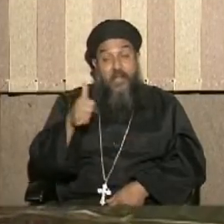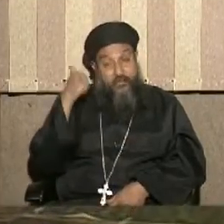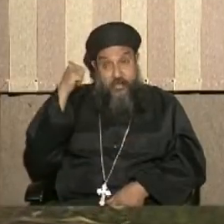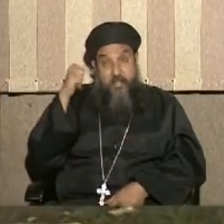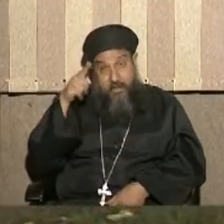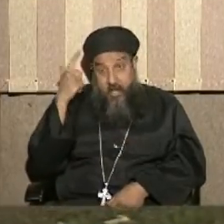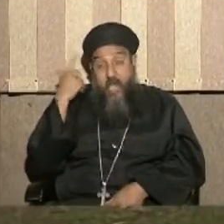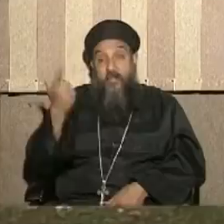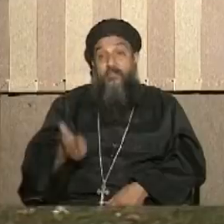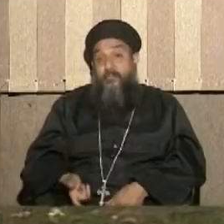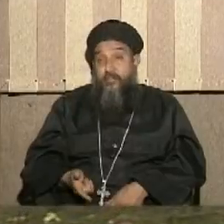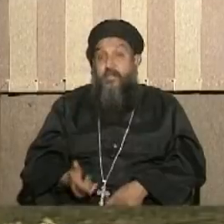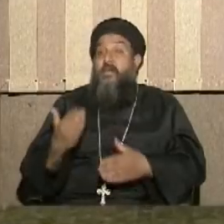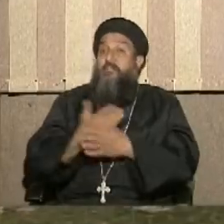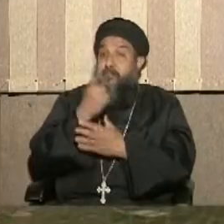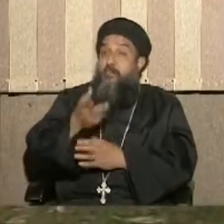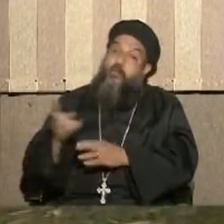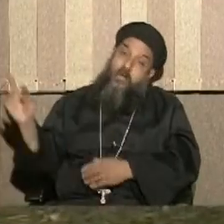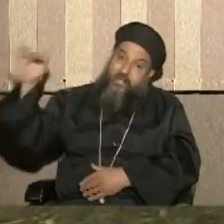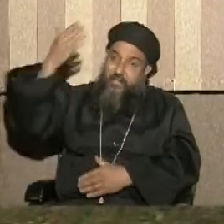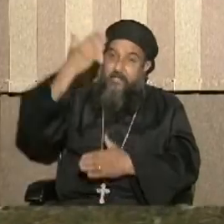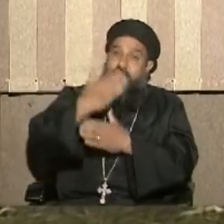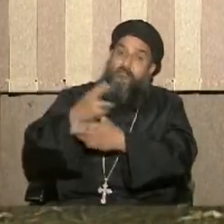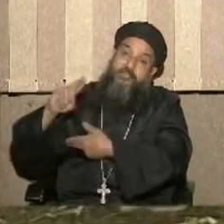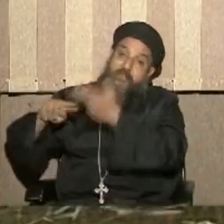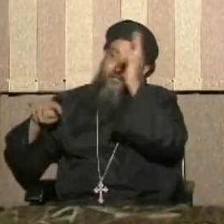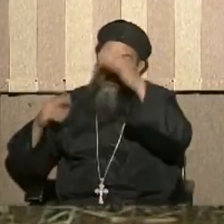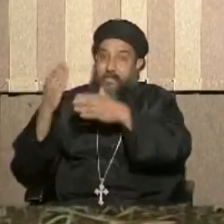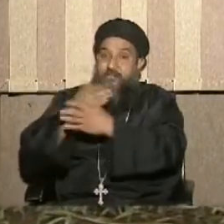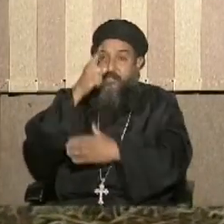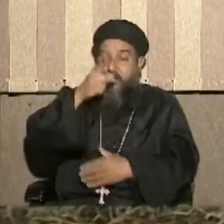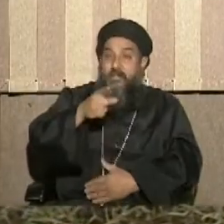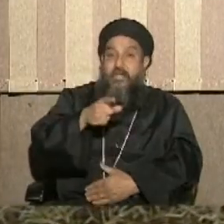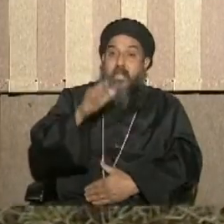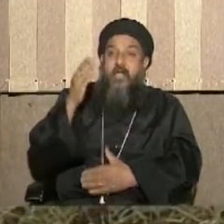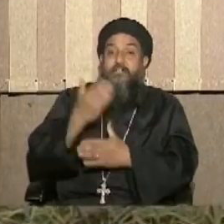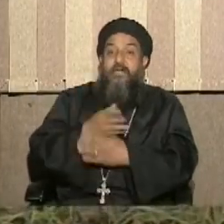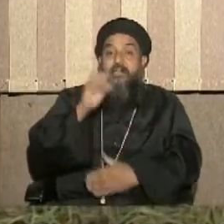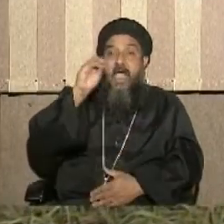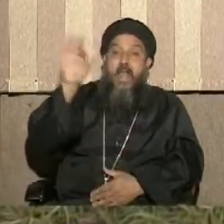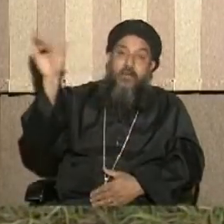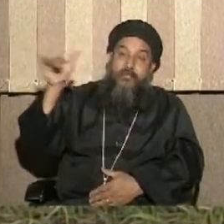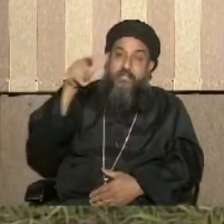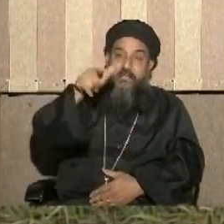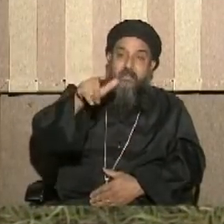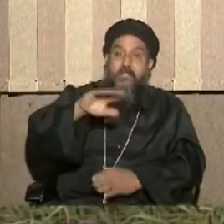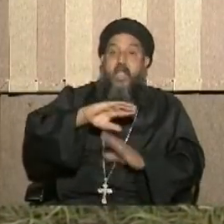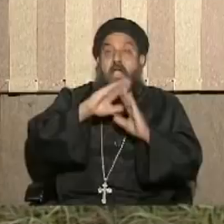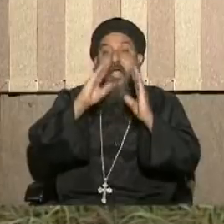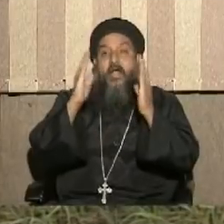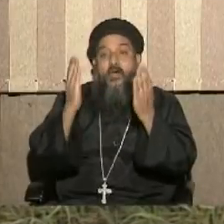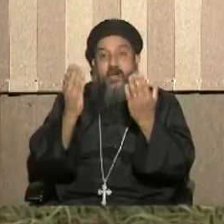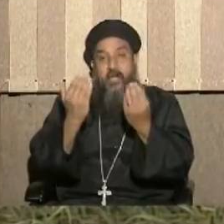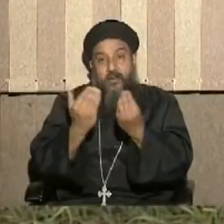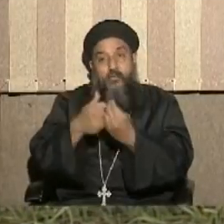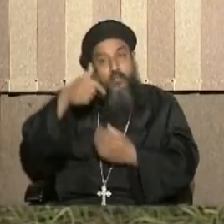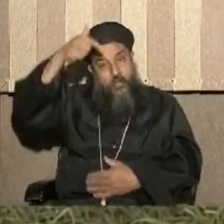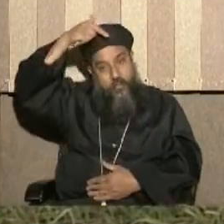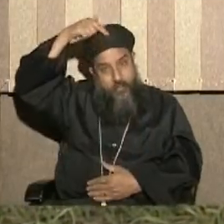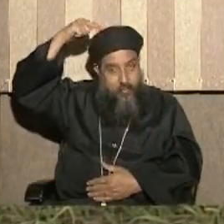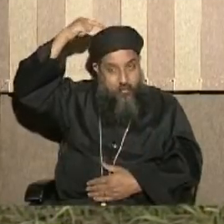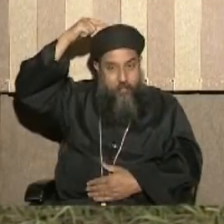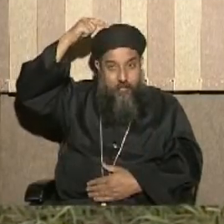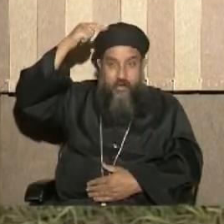أبونا يوحنا يعرف وهو ده السبب اللي خلانا جينا لقدسك هنا. أبونا يوحنا قال لنا إن إحنا هنا عند قدسك نقدر نبقى رهبان من